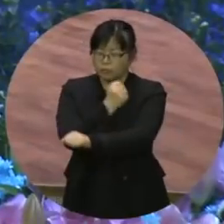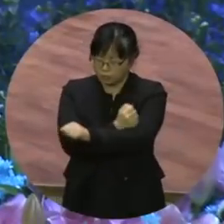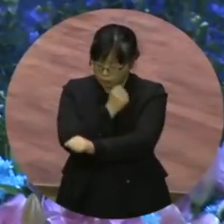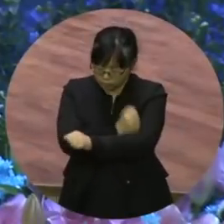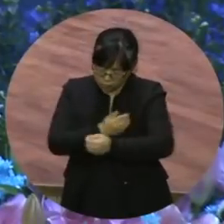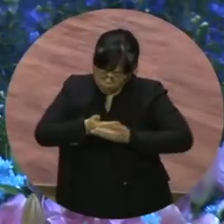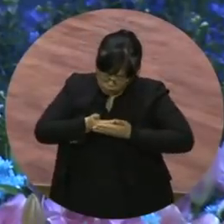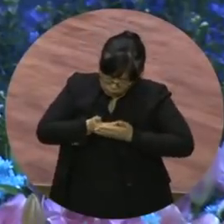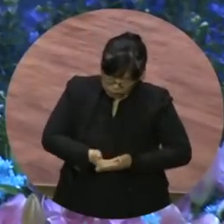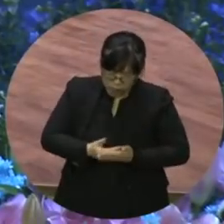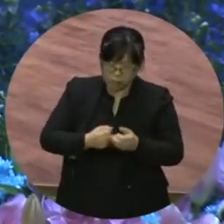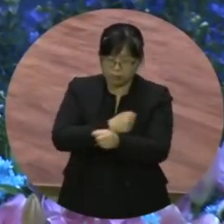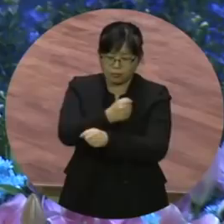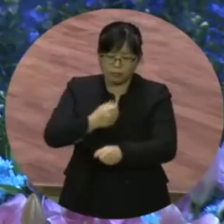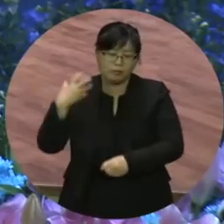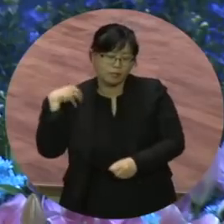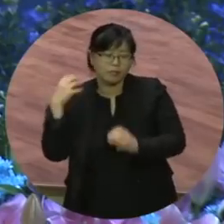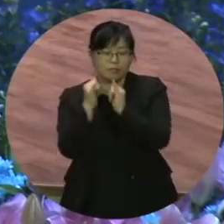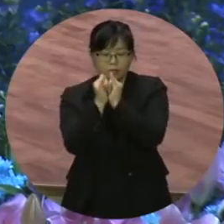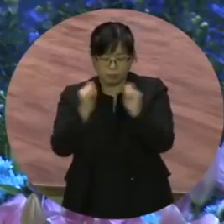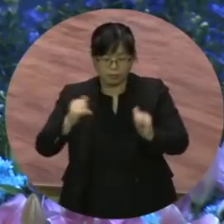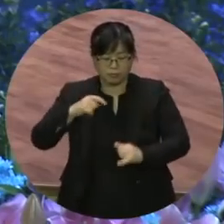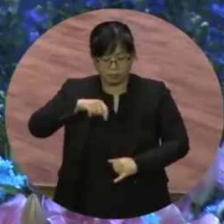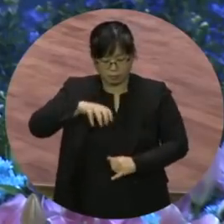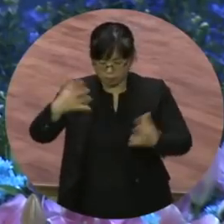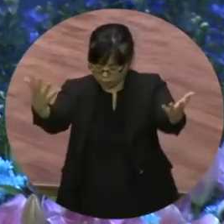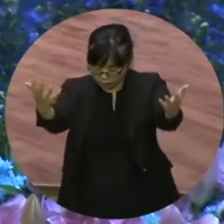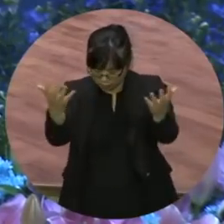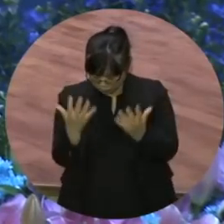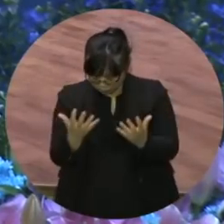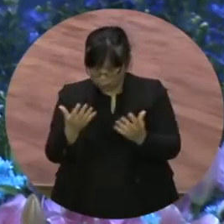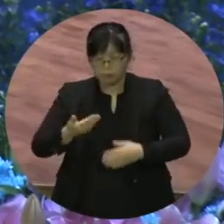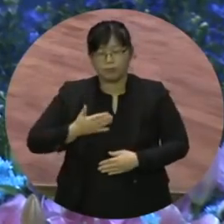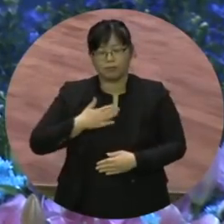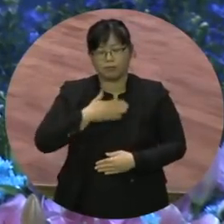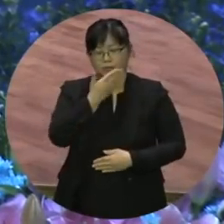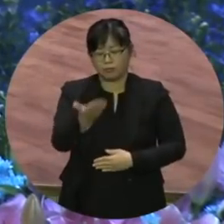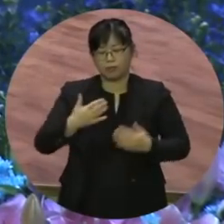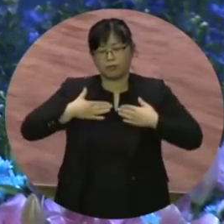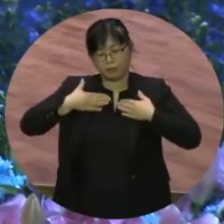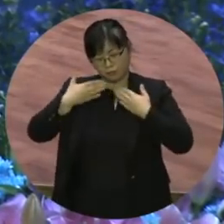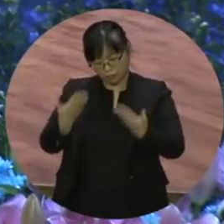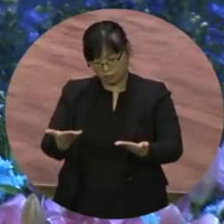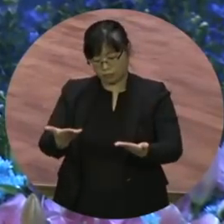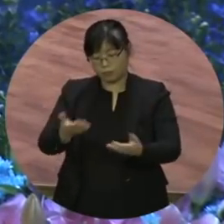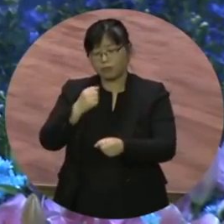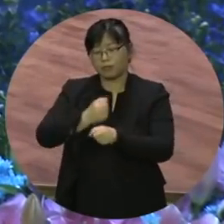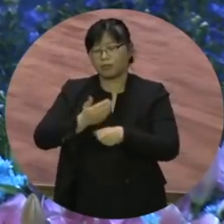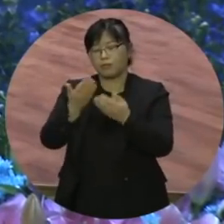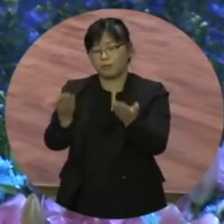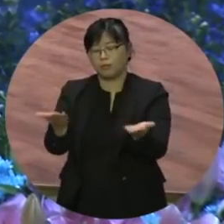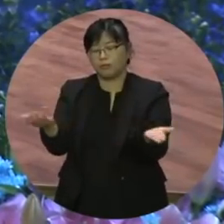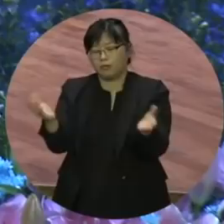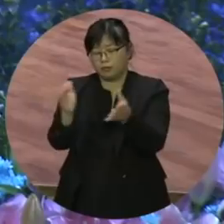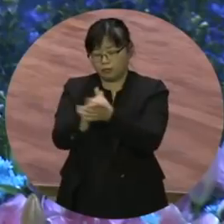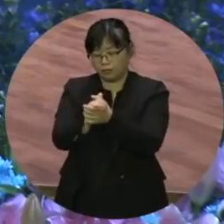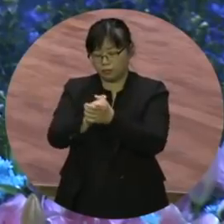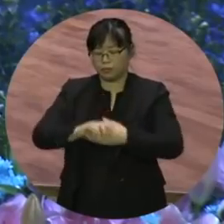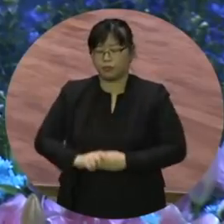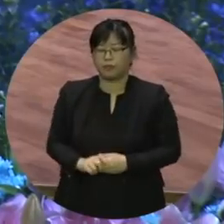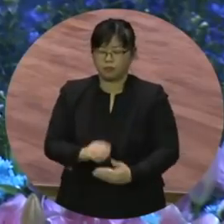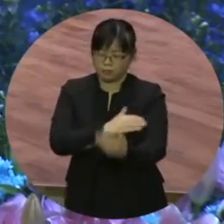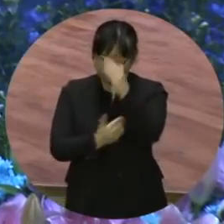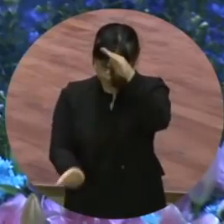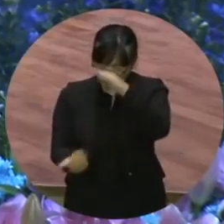수고하고 무거운 짐진자들아 다 내게로 오라. 내가 너희를 쉬게 하리라. 아멘.